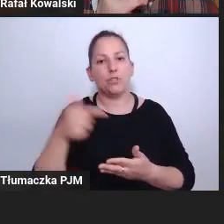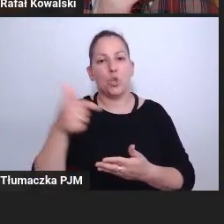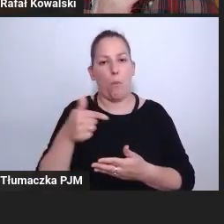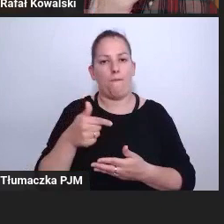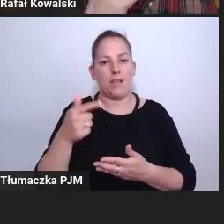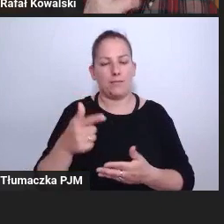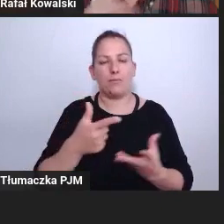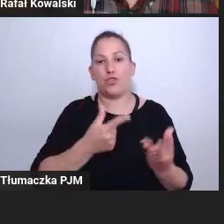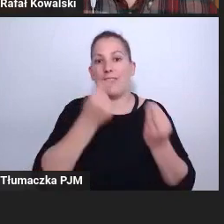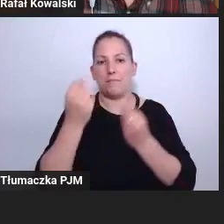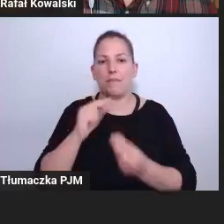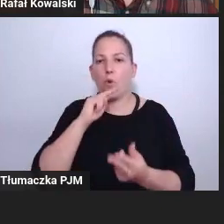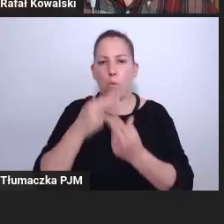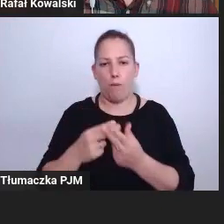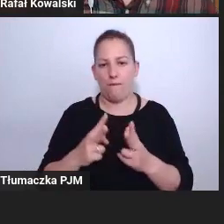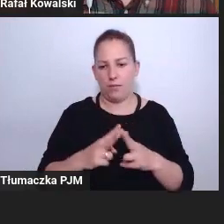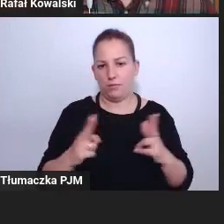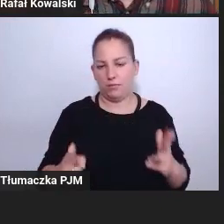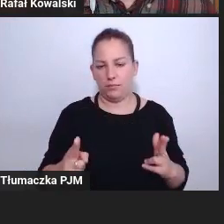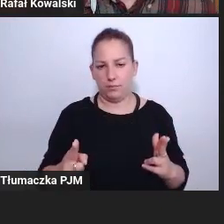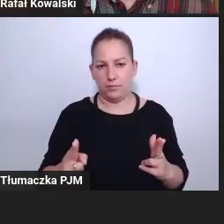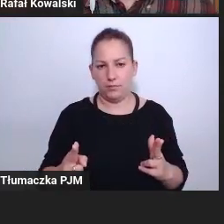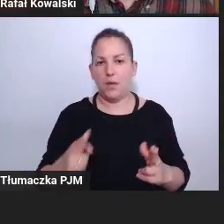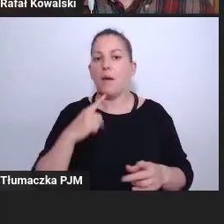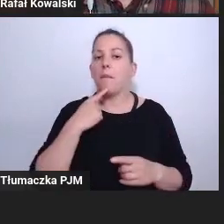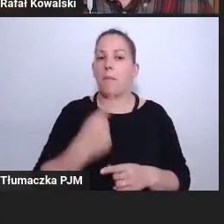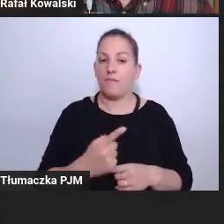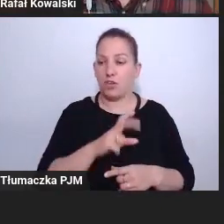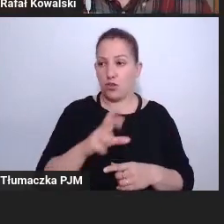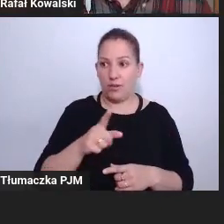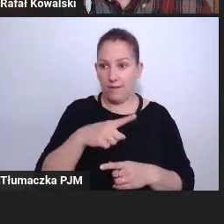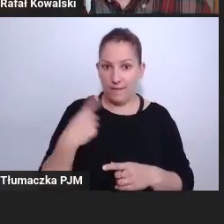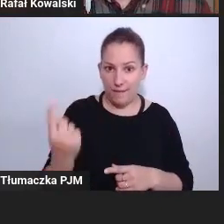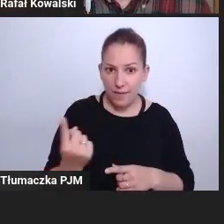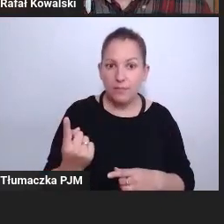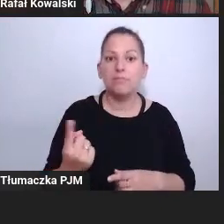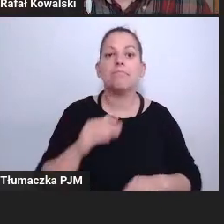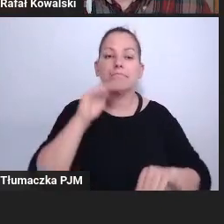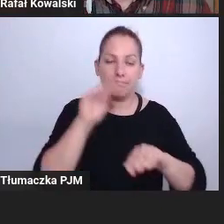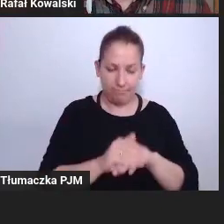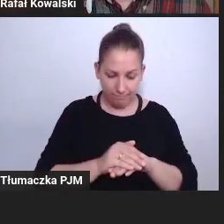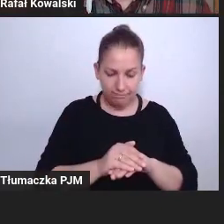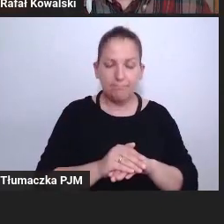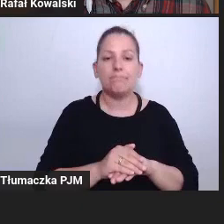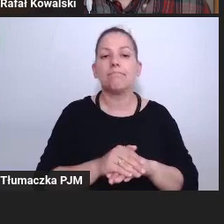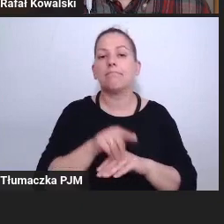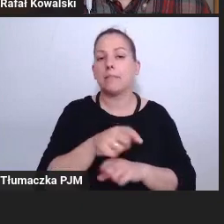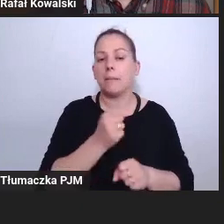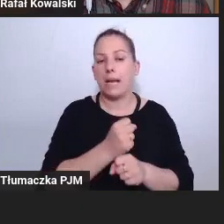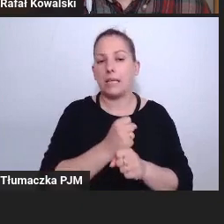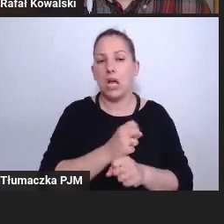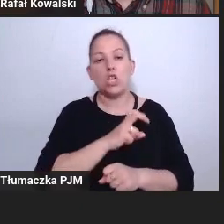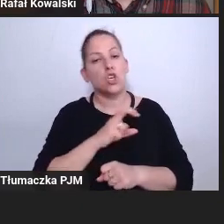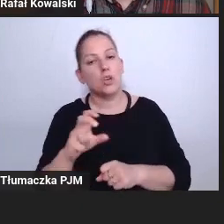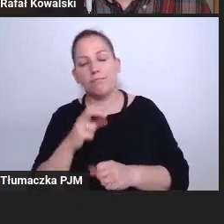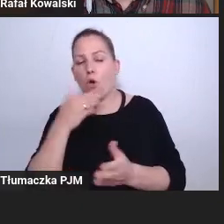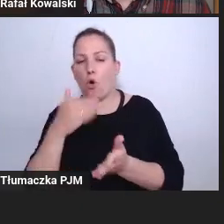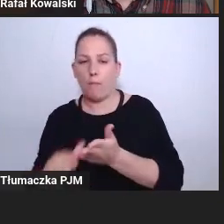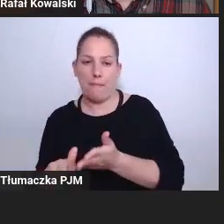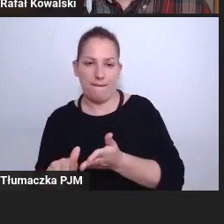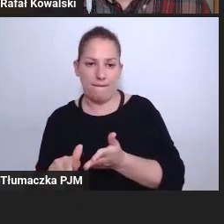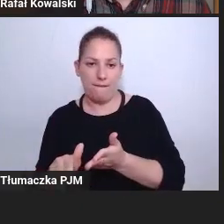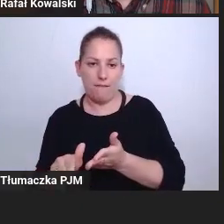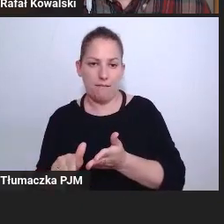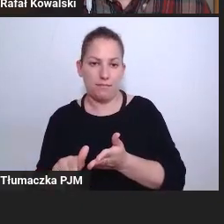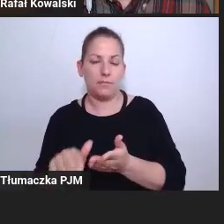zobowiązani odpowiedzieć na ten wniosek, czyli powiedzieć, czy wy zgadzacie się na wykonywanie takiej pracy, czy też odmawiacie